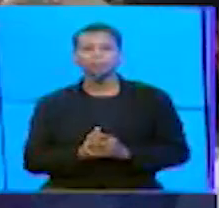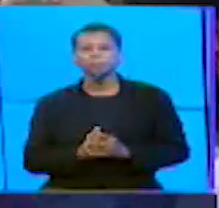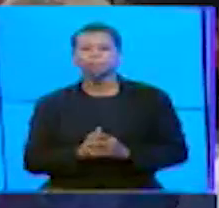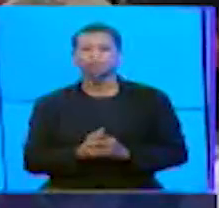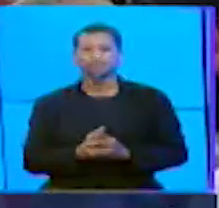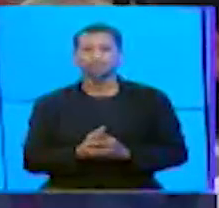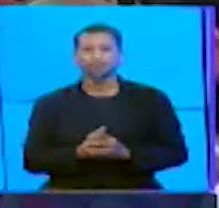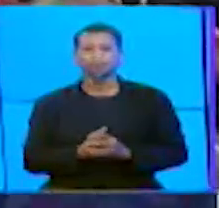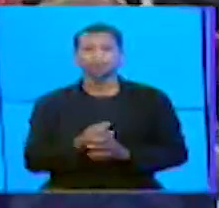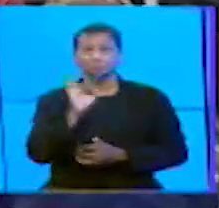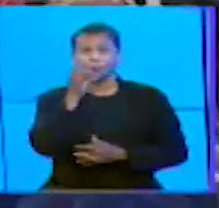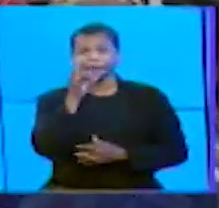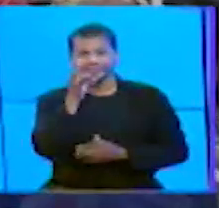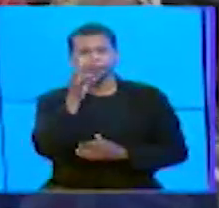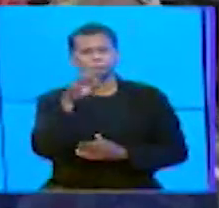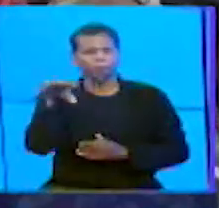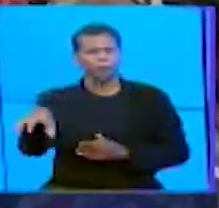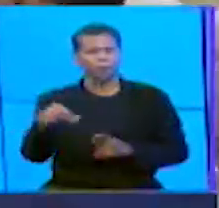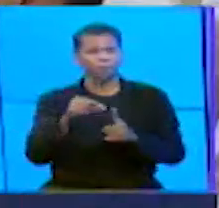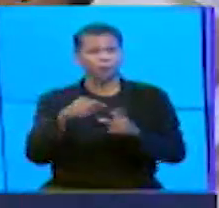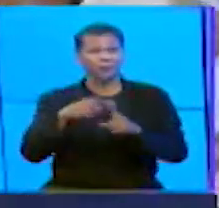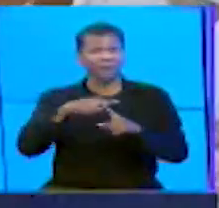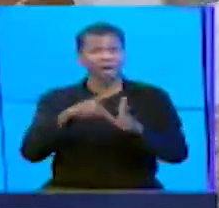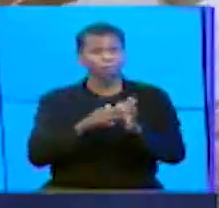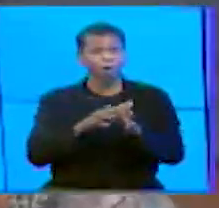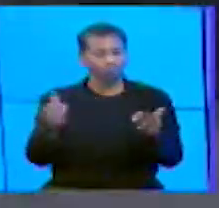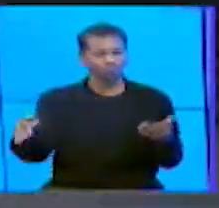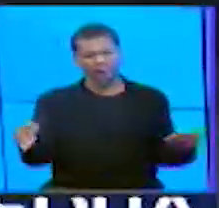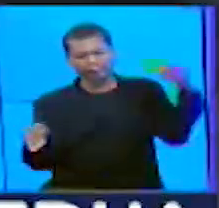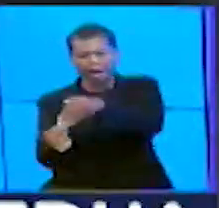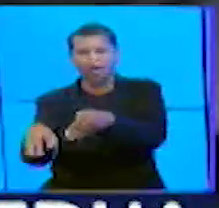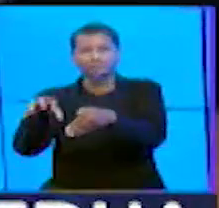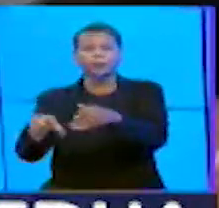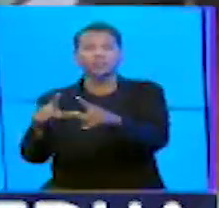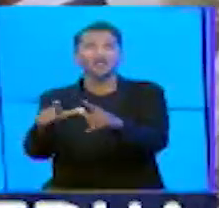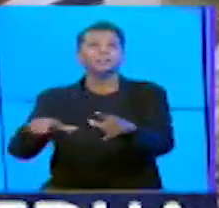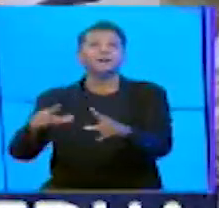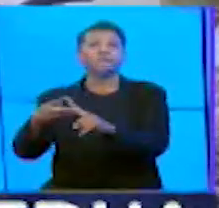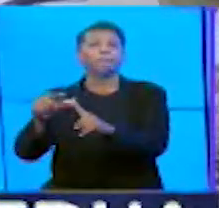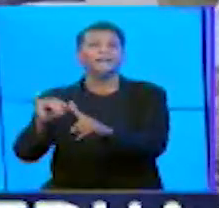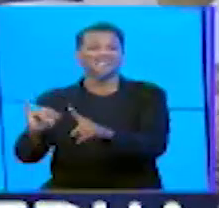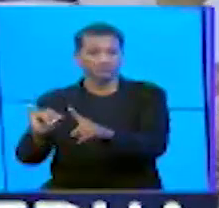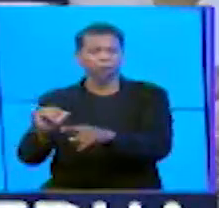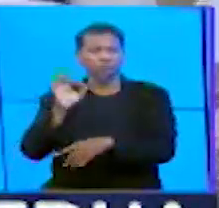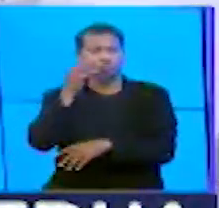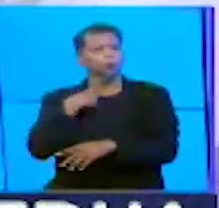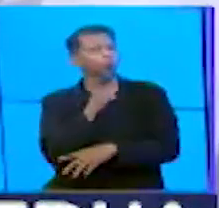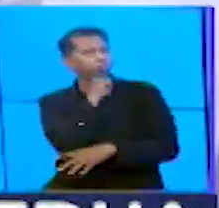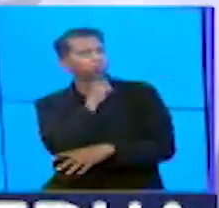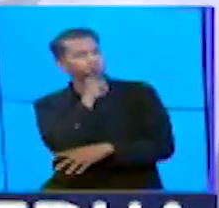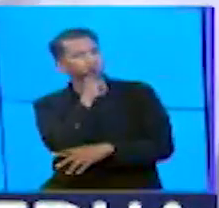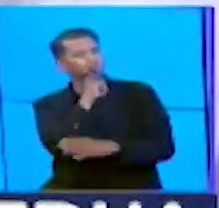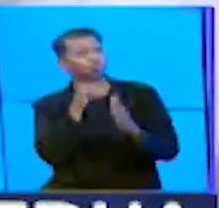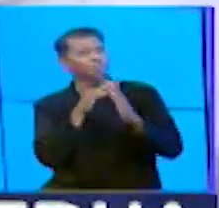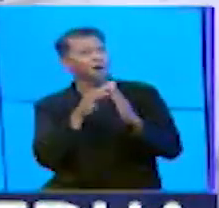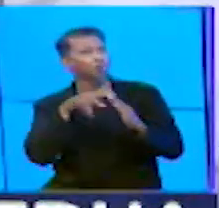Hai polisi yang tiba di kawasan Petamburan sempat dihadang laskar FPI dan pihak kepolisian hanya menunggu diluar rumah Rizieq untuk bertemu